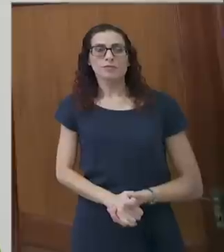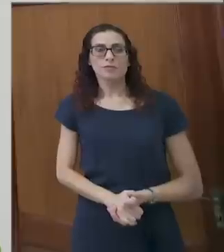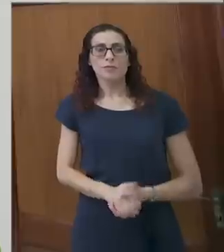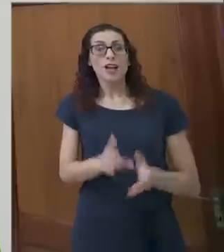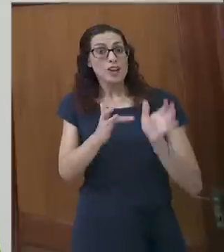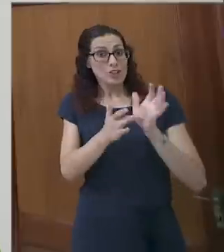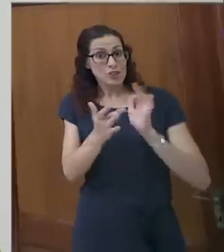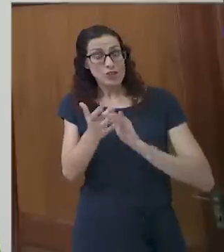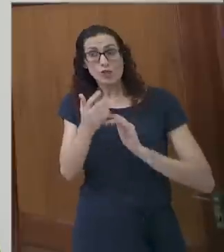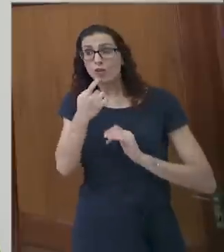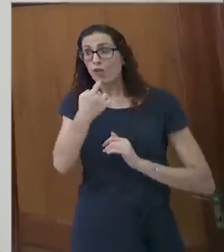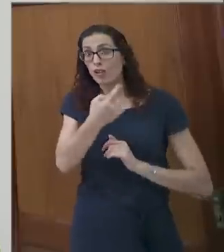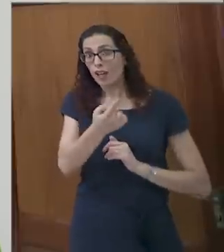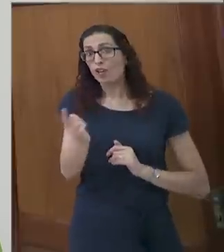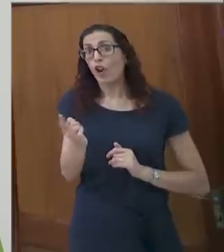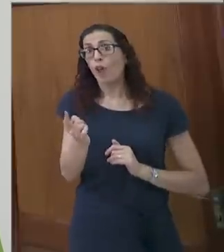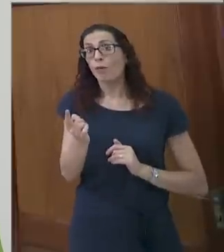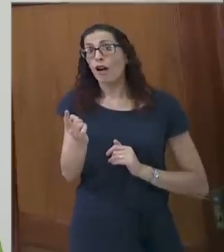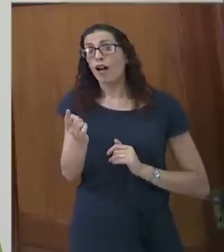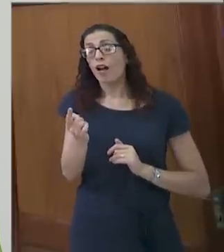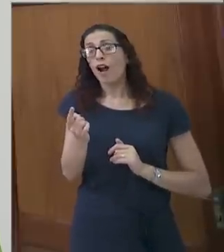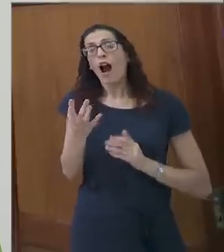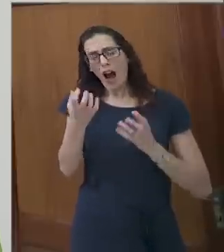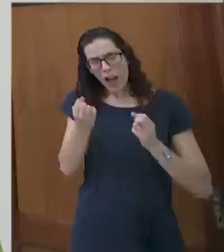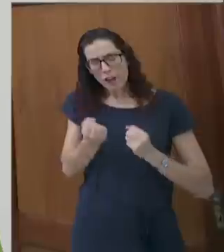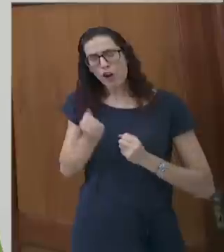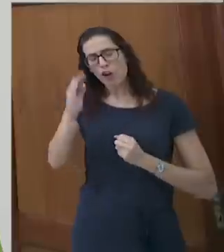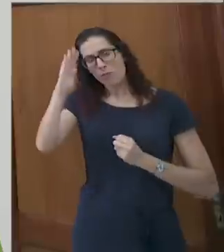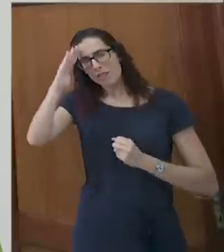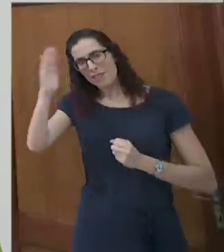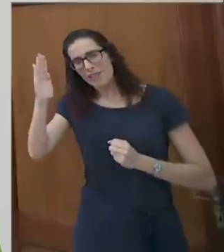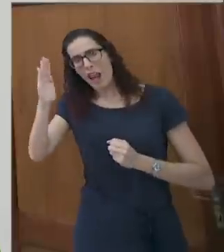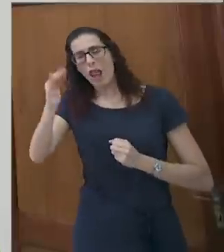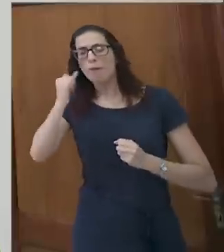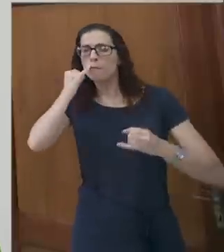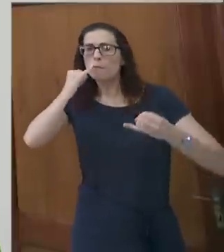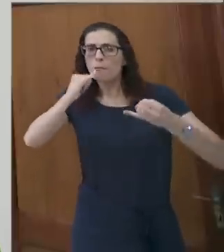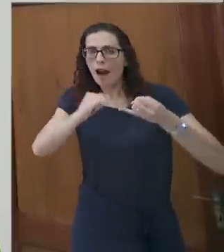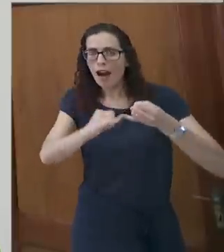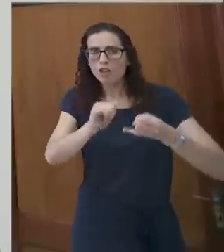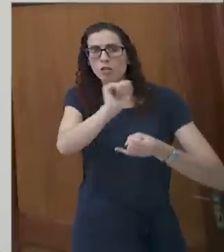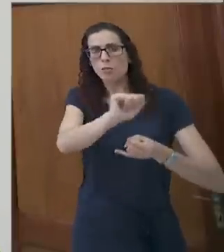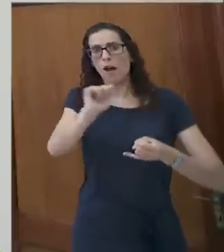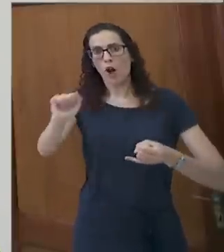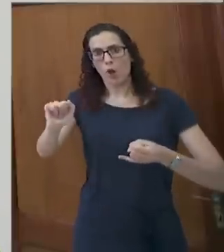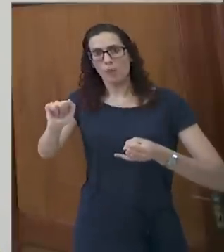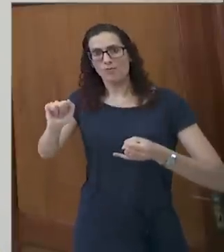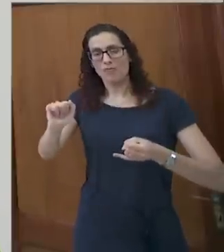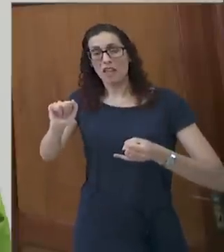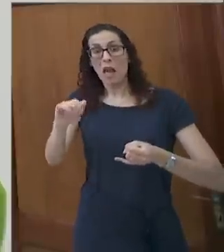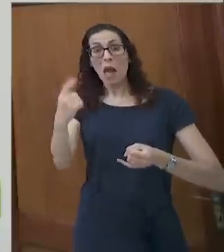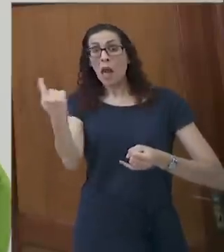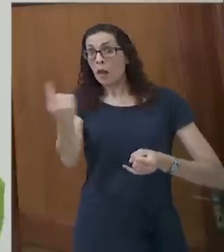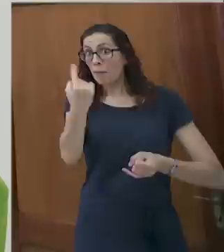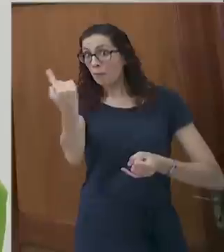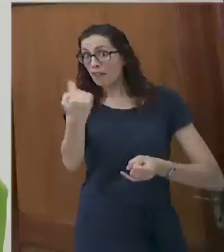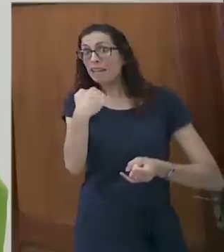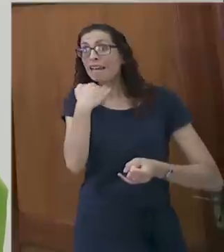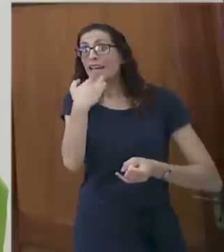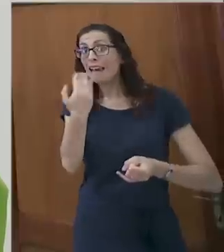ħajkolkom dejjem din it-tislima. Jekk ikun hemm mi ma jaċċettajiex, ma jfissirx li aħna